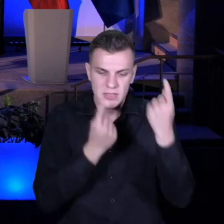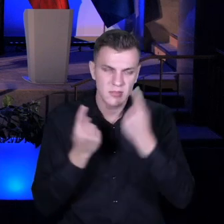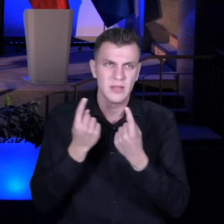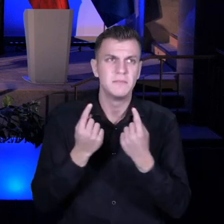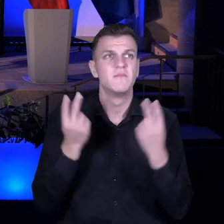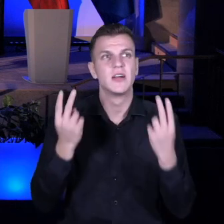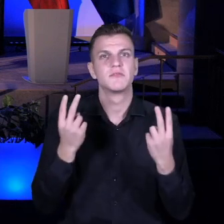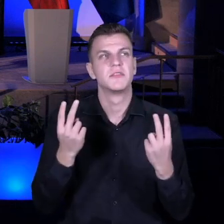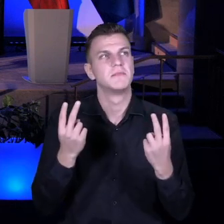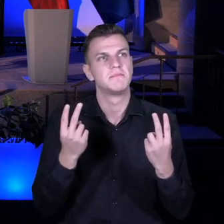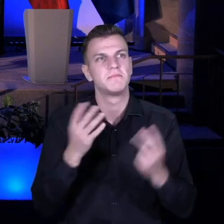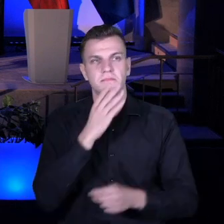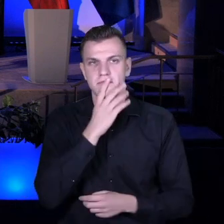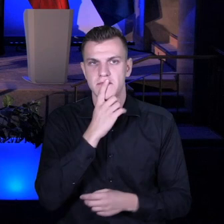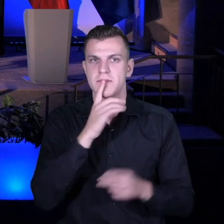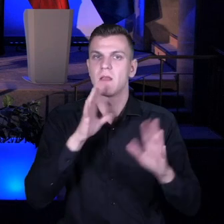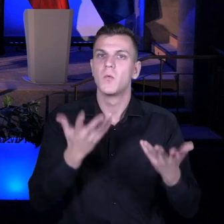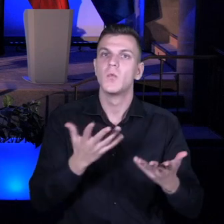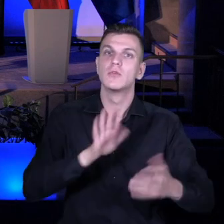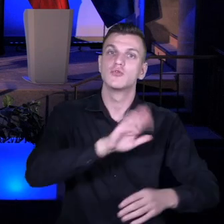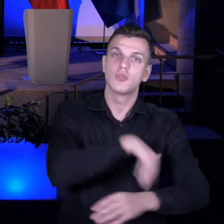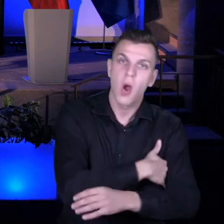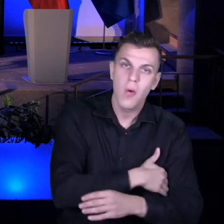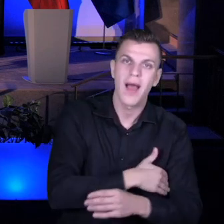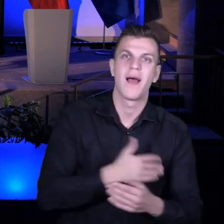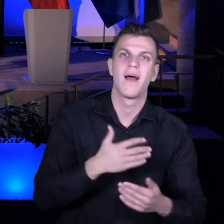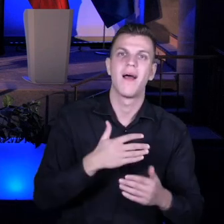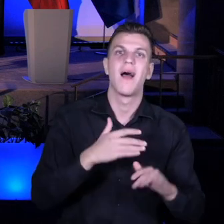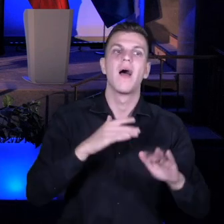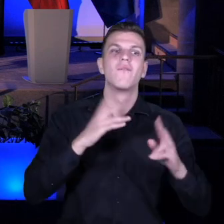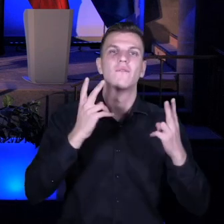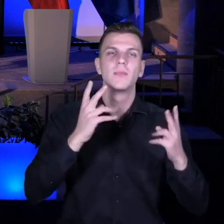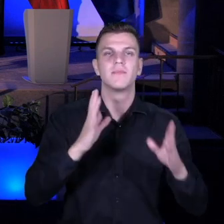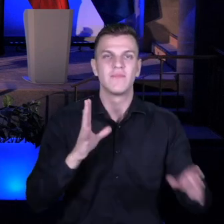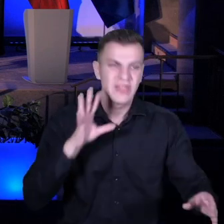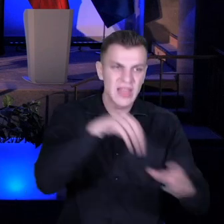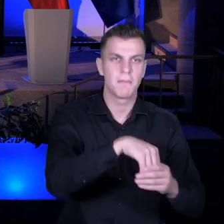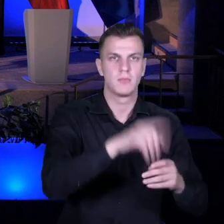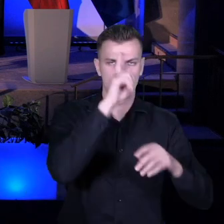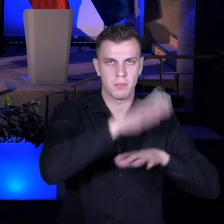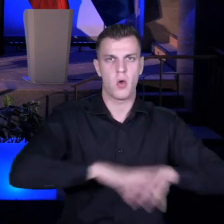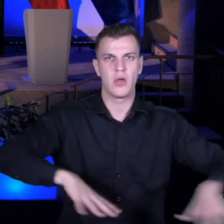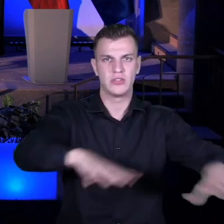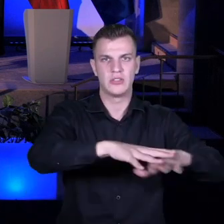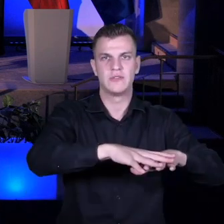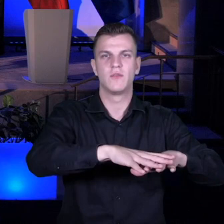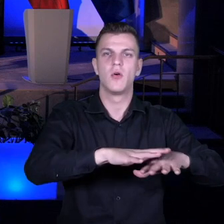szkoła jako instytucja funkcjonuje w określonym kontekście społecznym i rozwiązania, które się